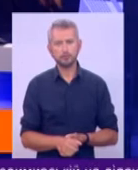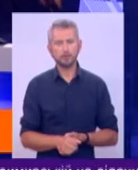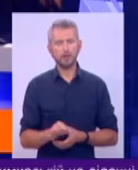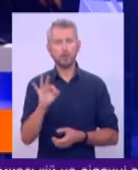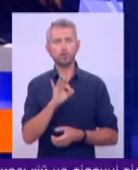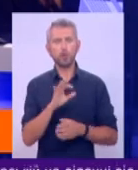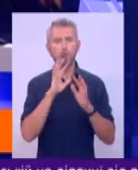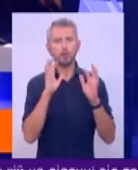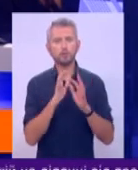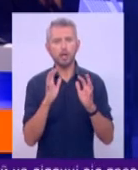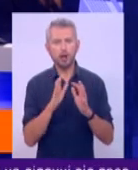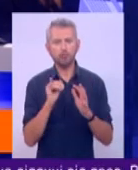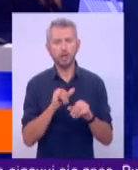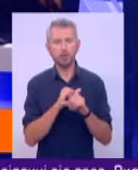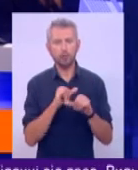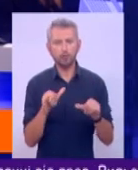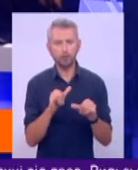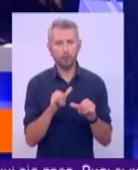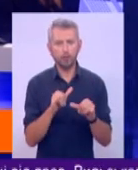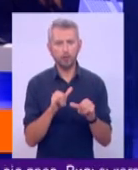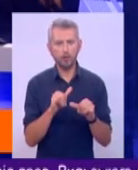щодо збереження і розвитку